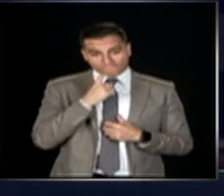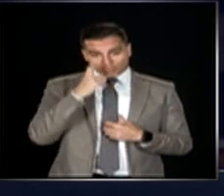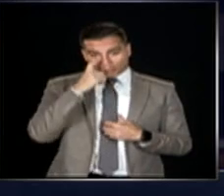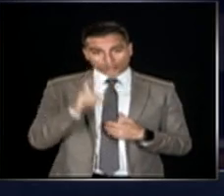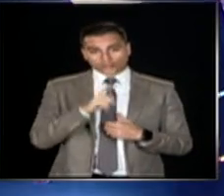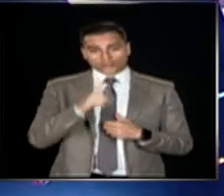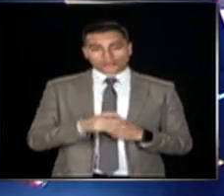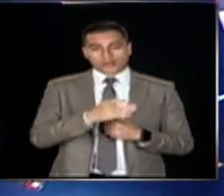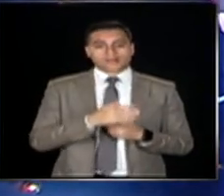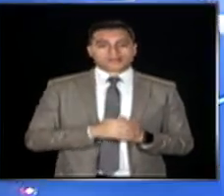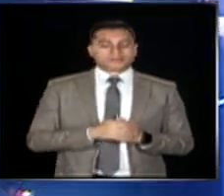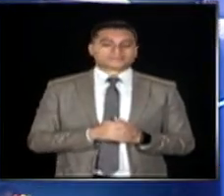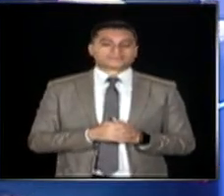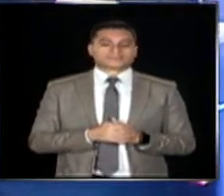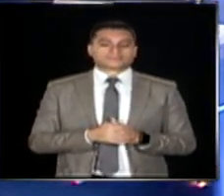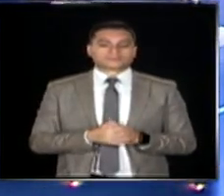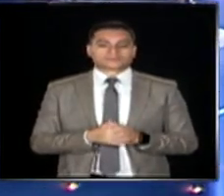والسؤال هو